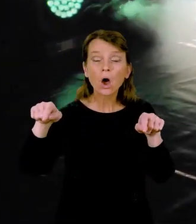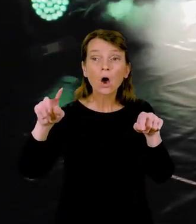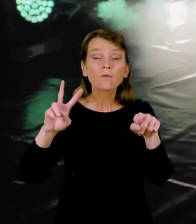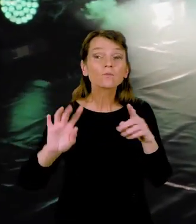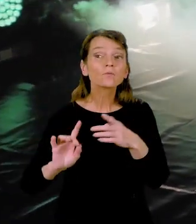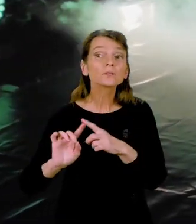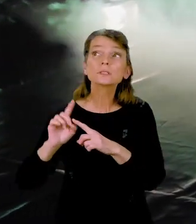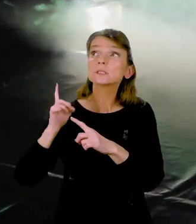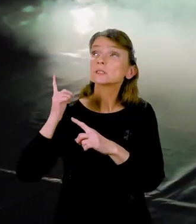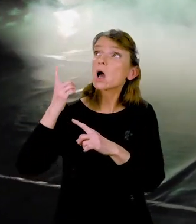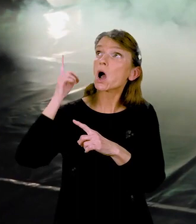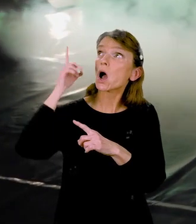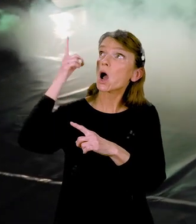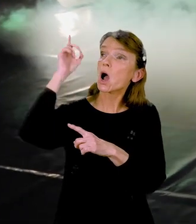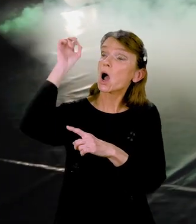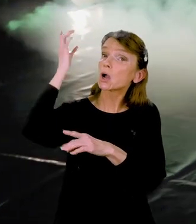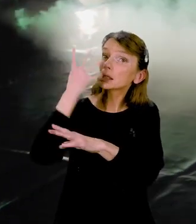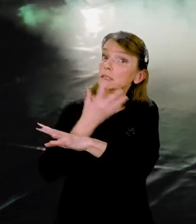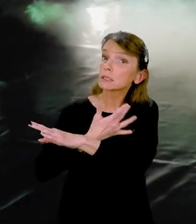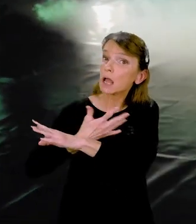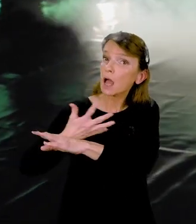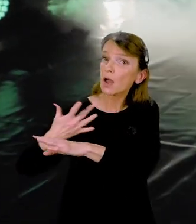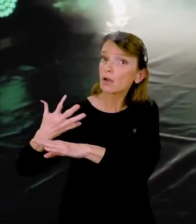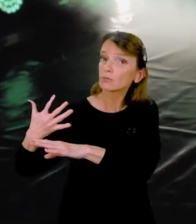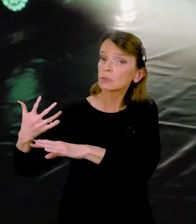v visoki travi